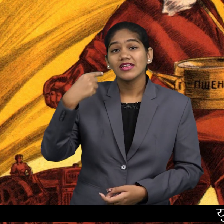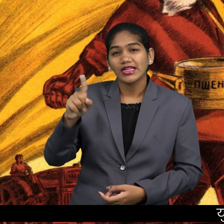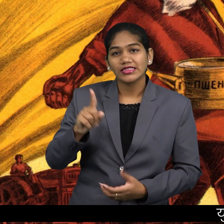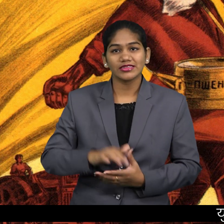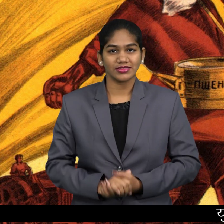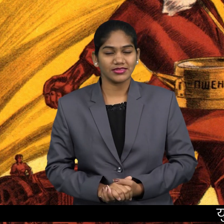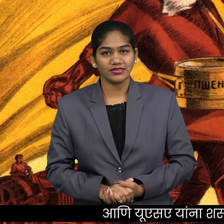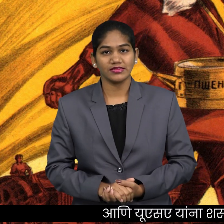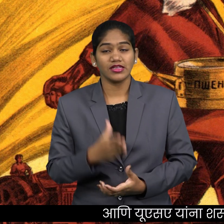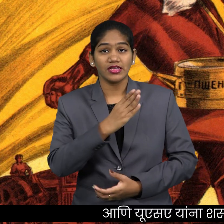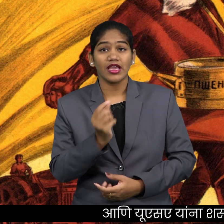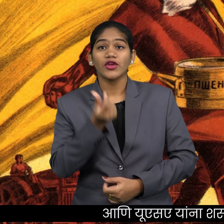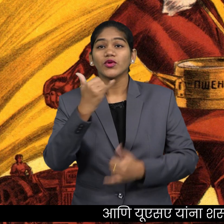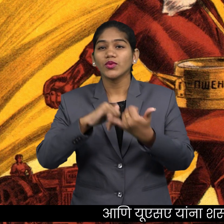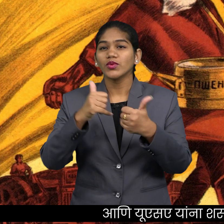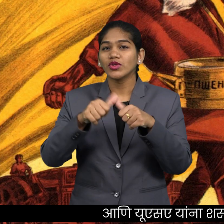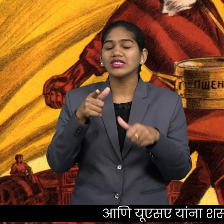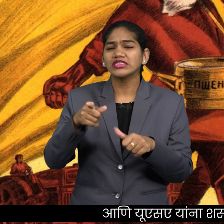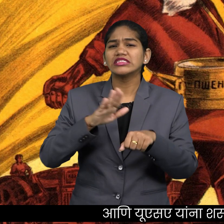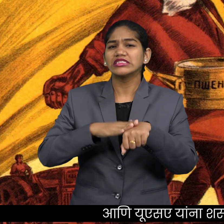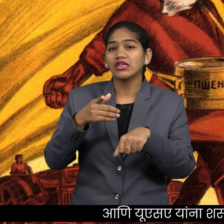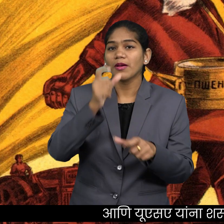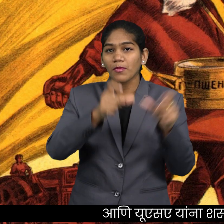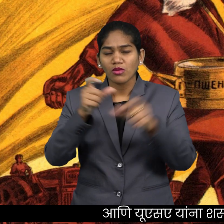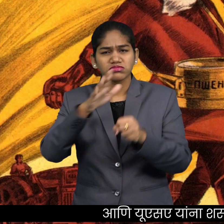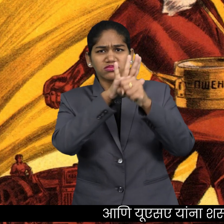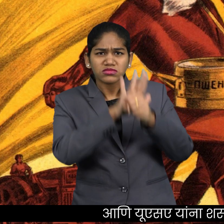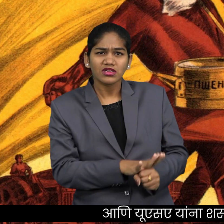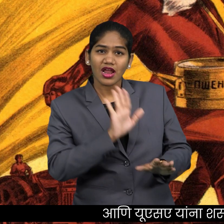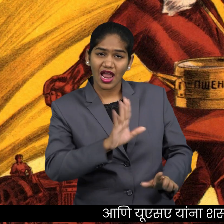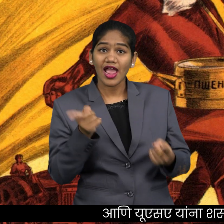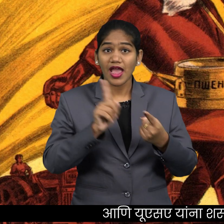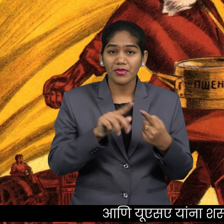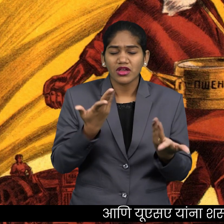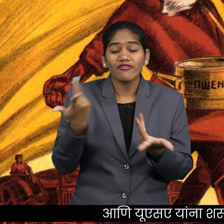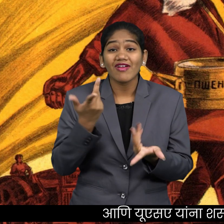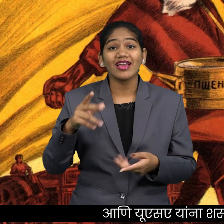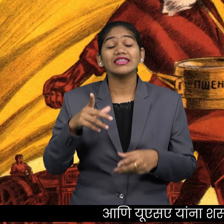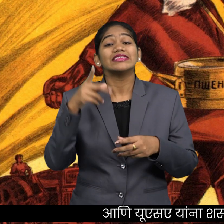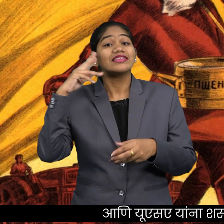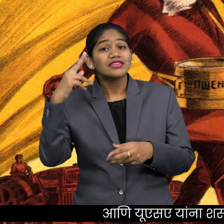USSR आणि USA यांनी शस्त्रास्त्रांची शर्यत कमी करण्यासाठी